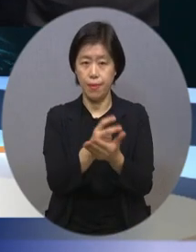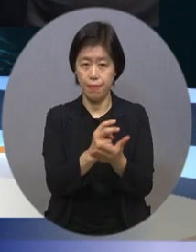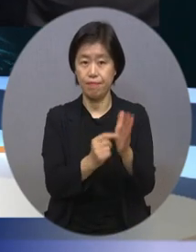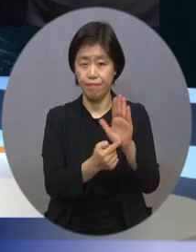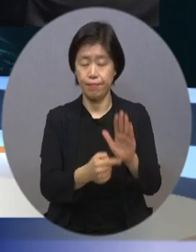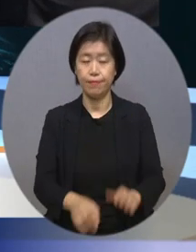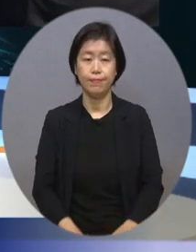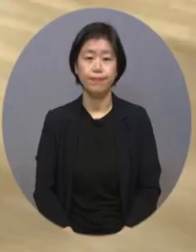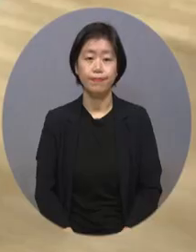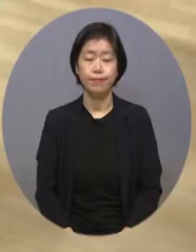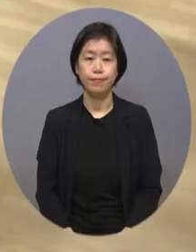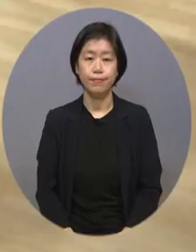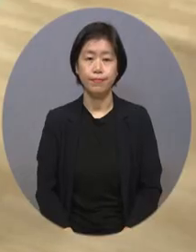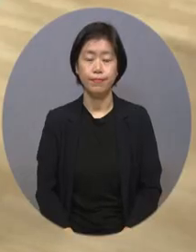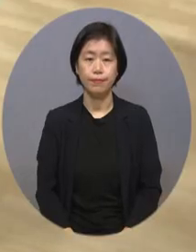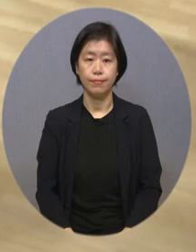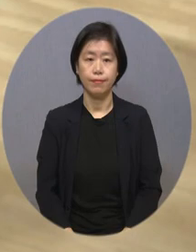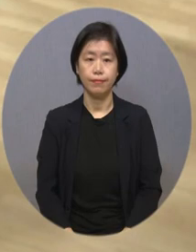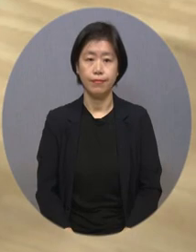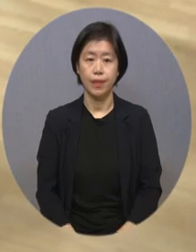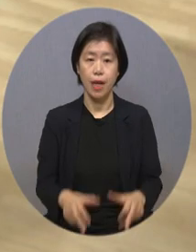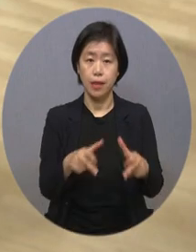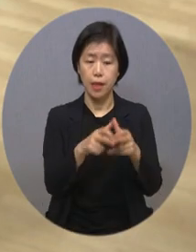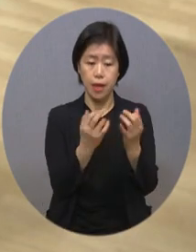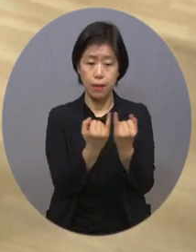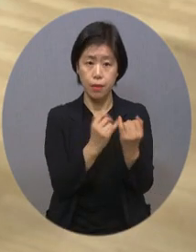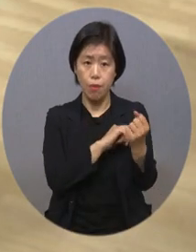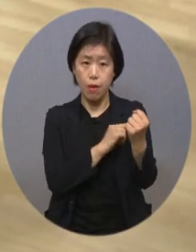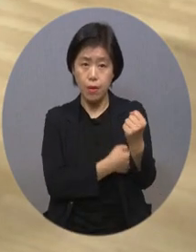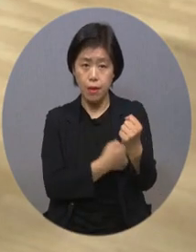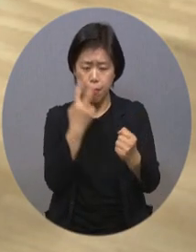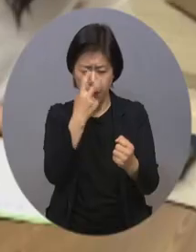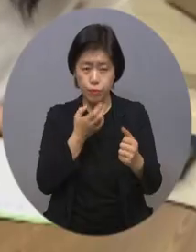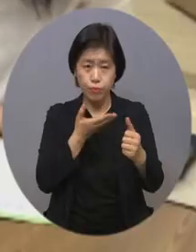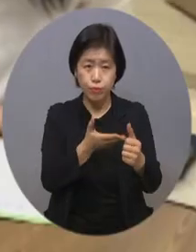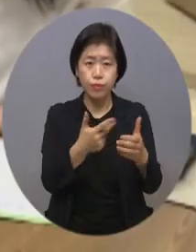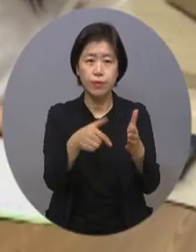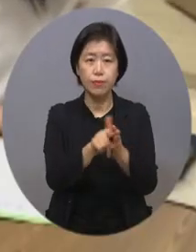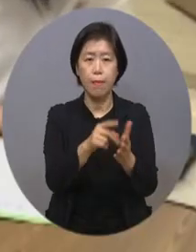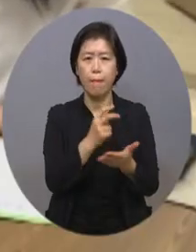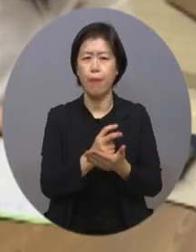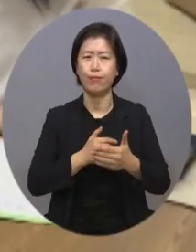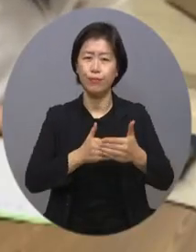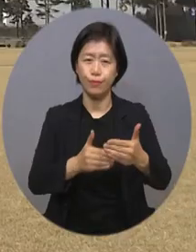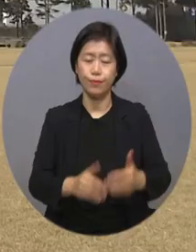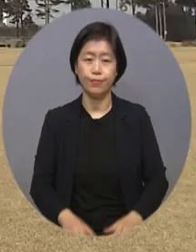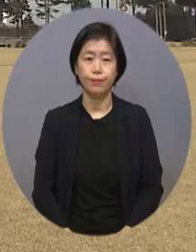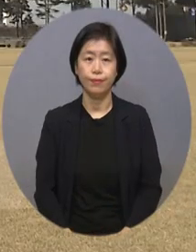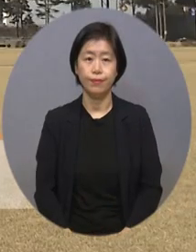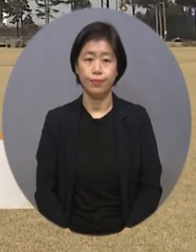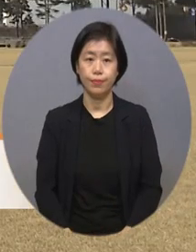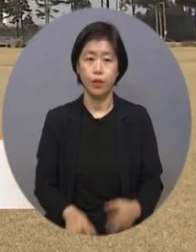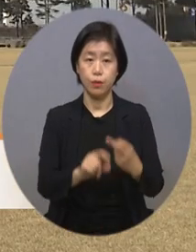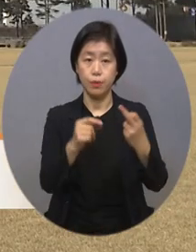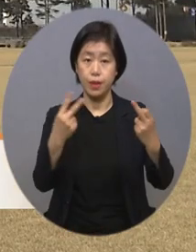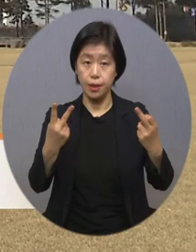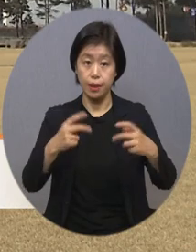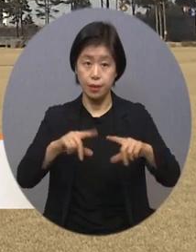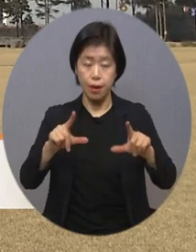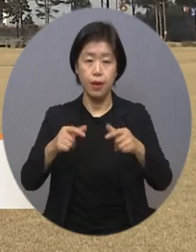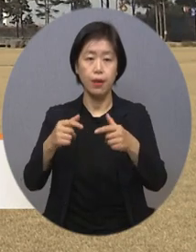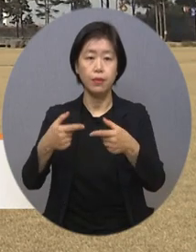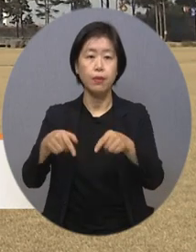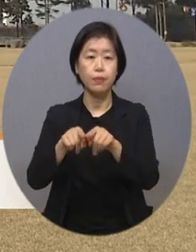입니다 장애 여성의 권리를 보장하기 위한 법안이 추진됩니다 지난 이에 더불어 민주당